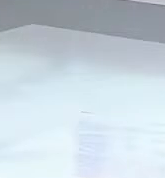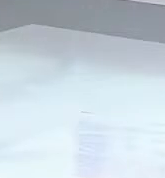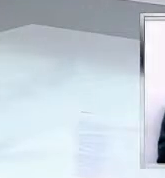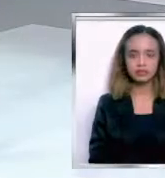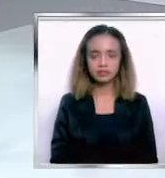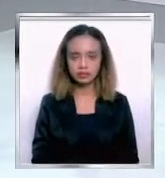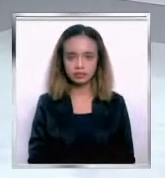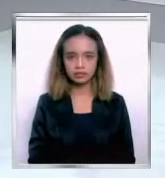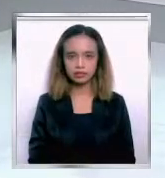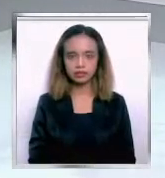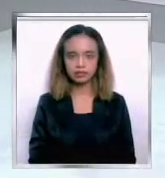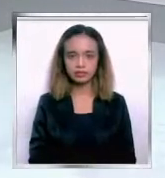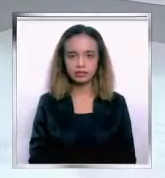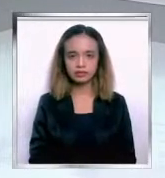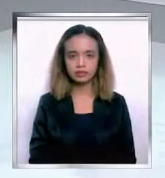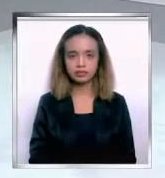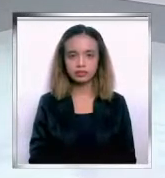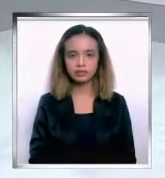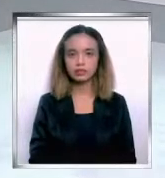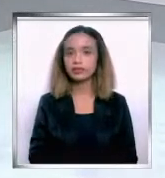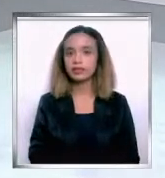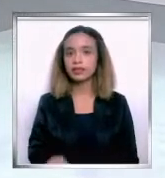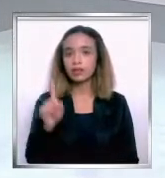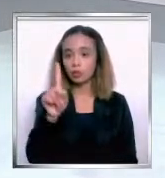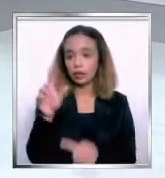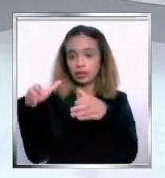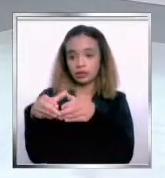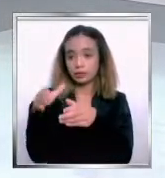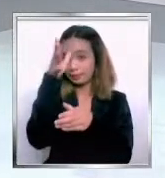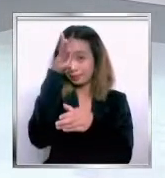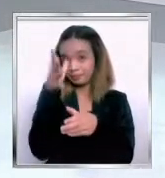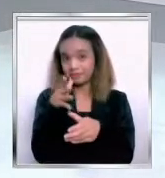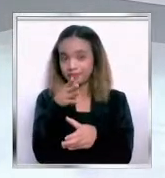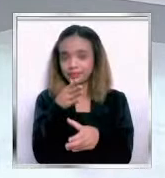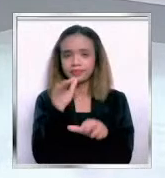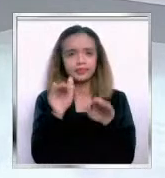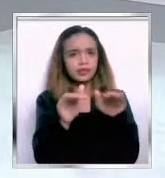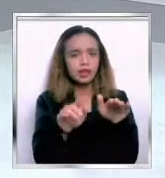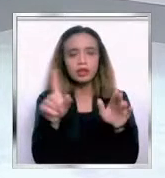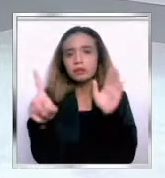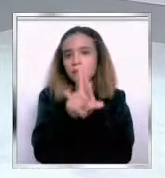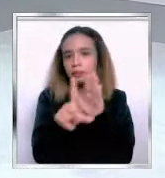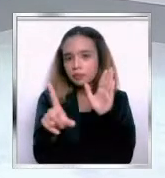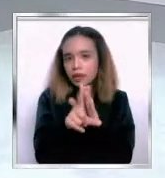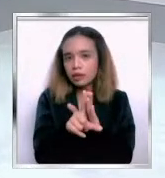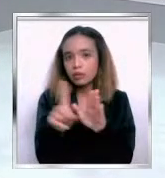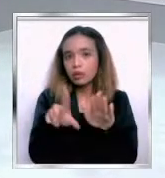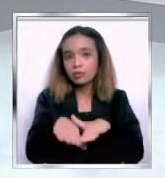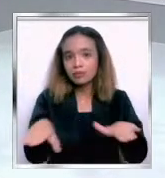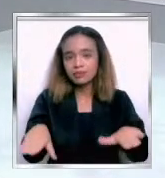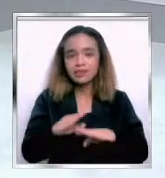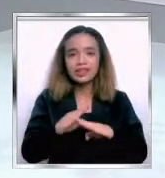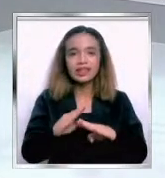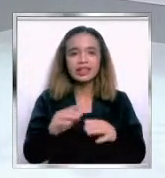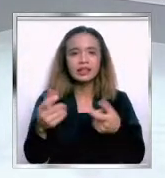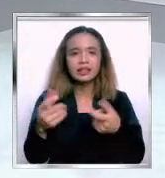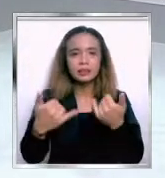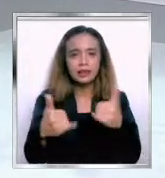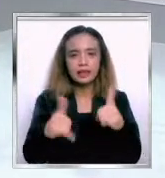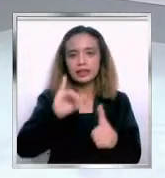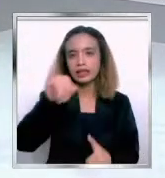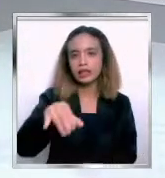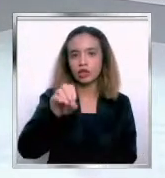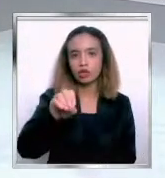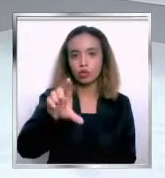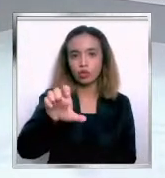May panawagan ng isang grupo sa mga magulang, pagbawalan na ang mga anak sa paglalaro ng holen o jolen. May chemical daw kasi rito